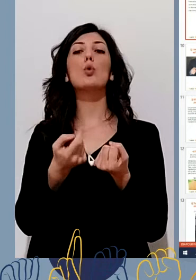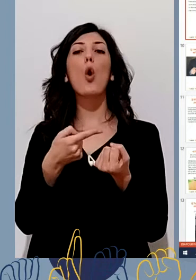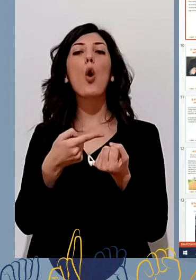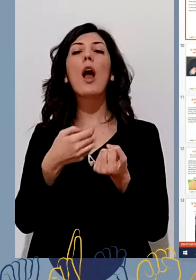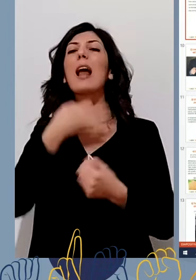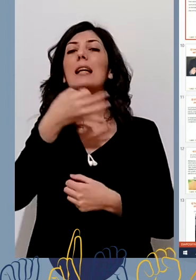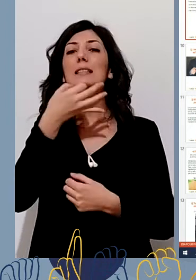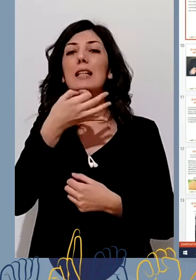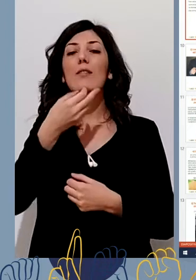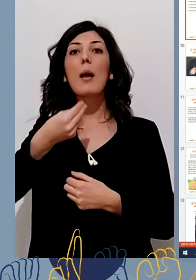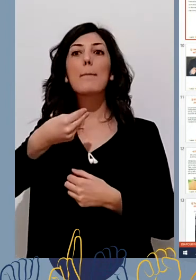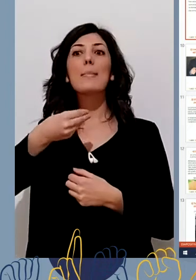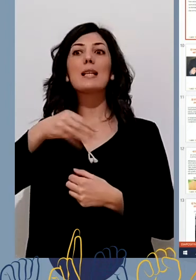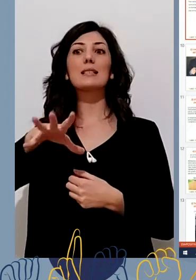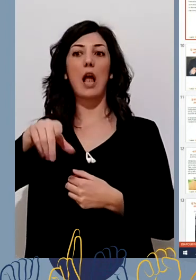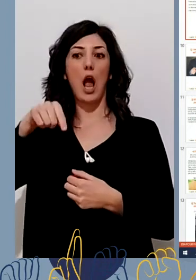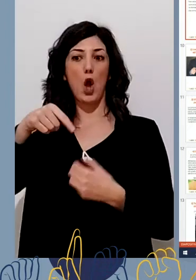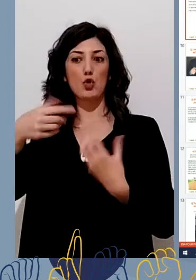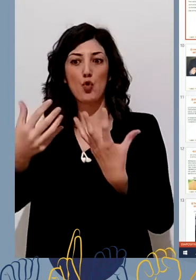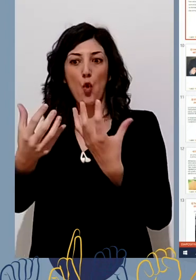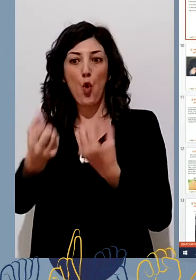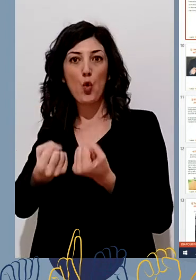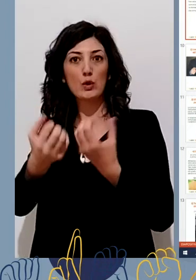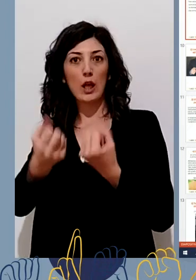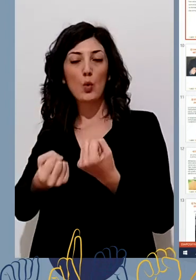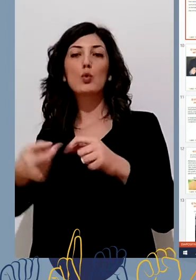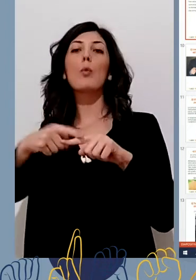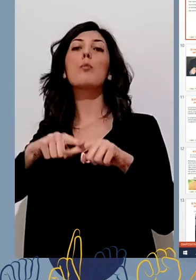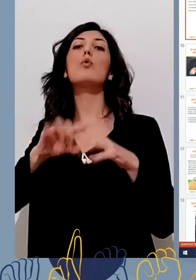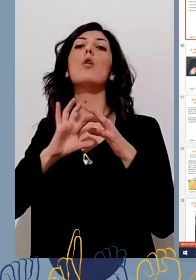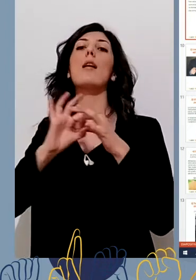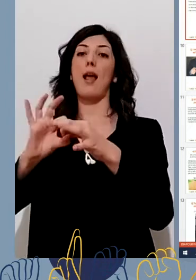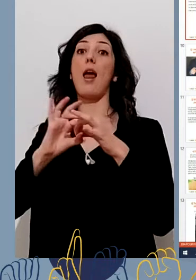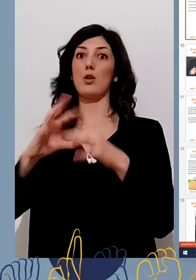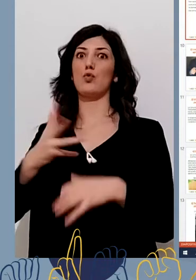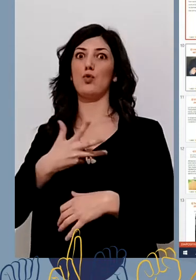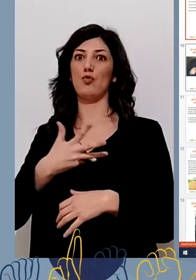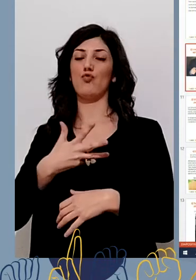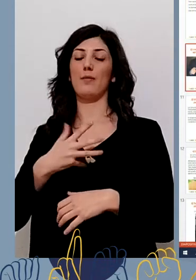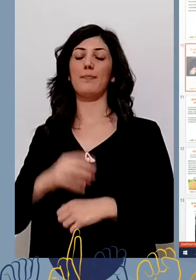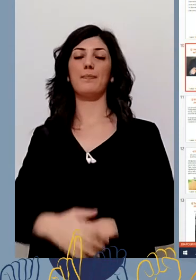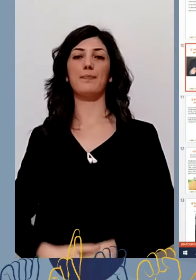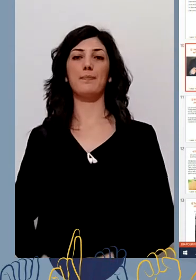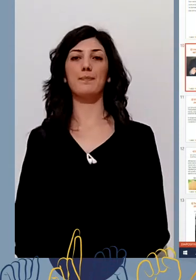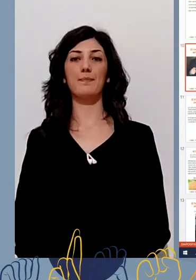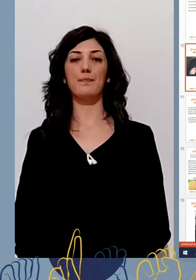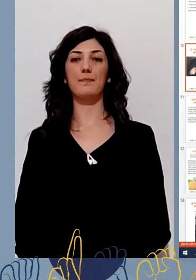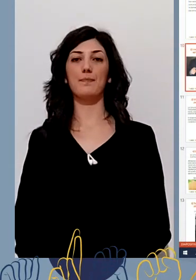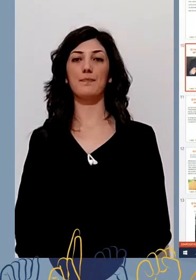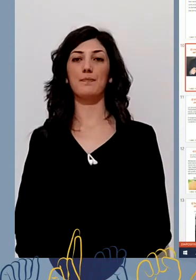di contenuto ed uno di relazione. Se possiamo andare avanti con la slide, così mi agevolate.